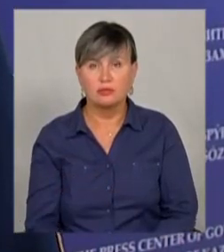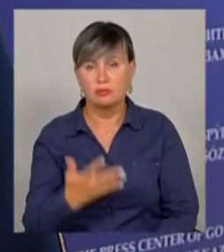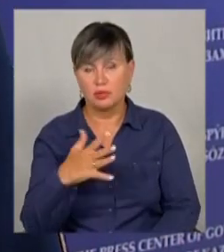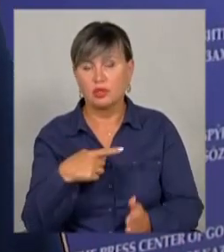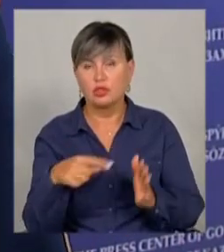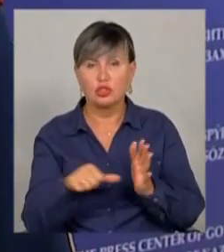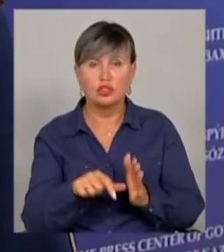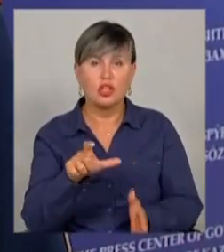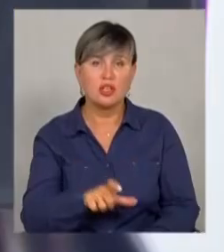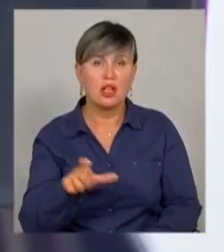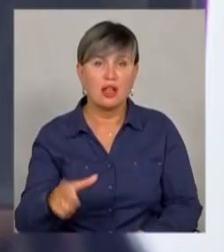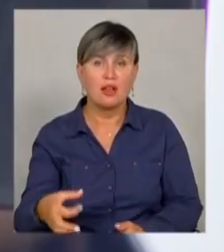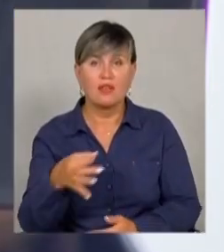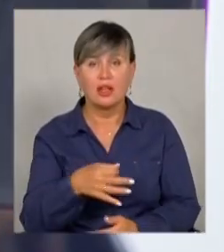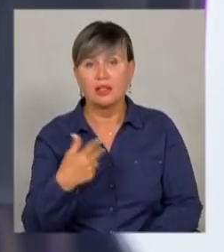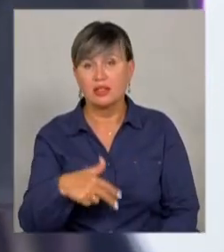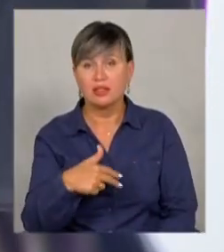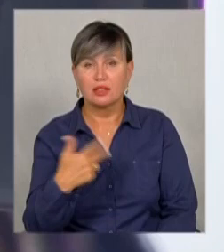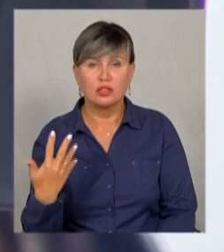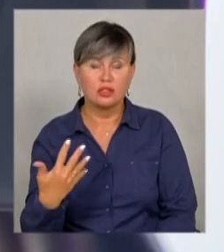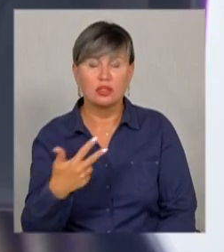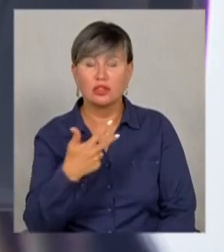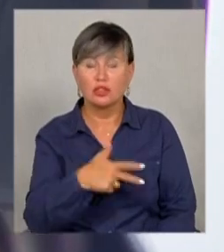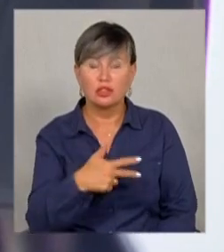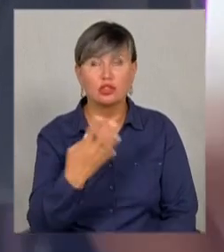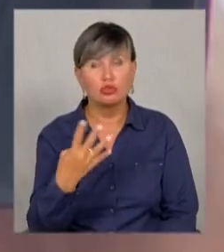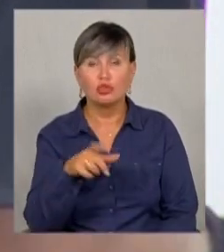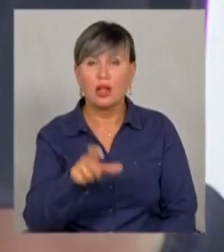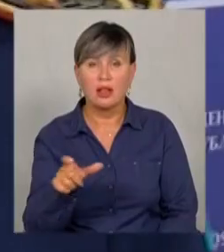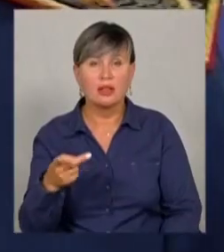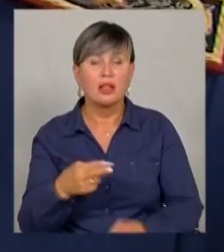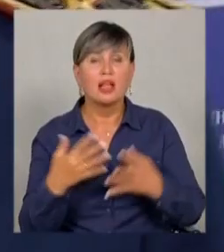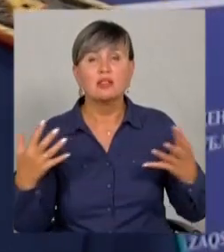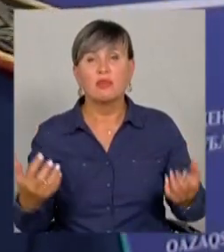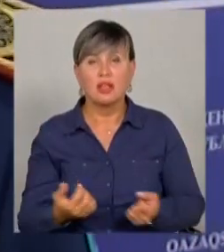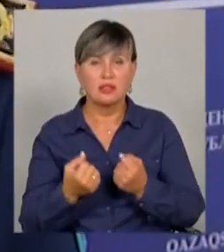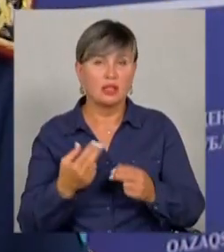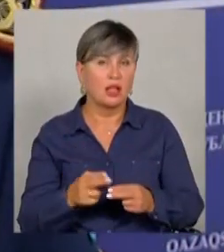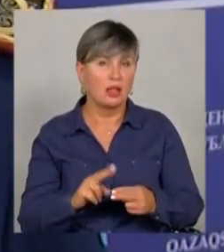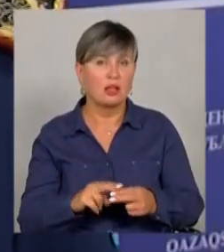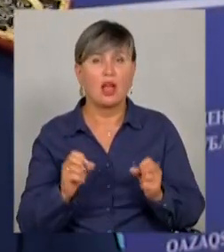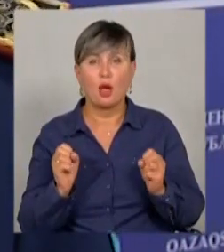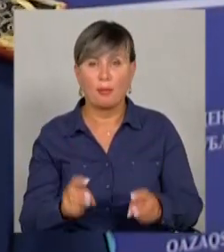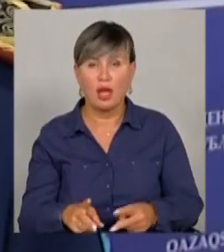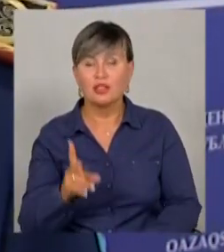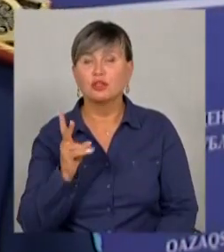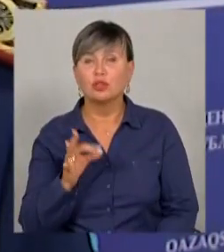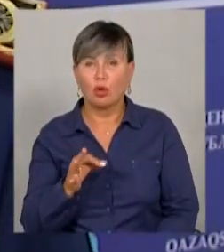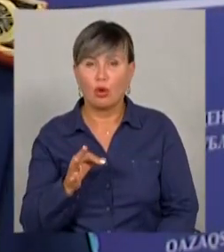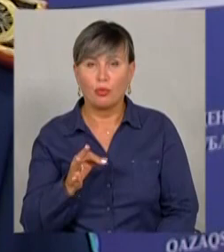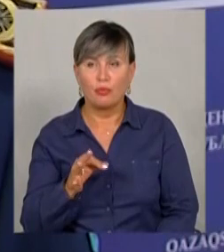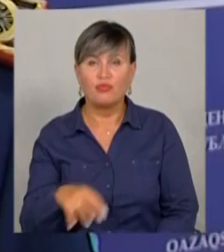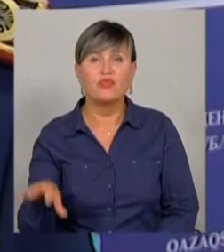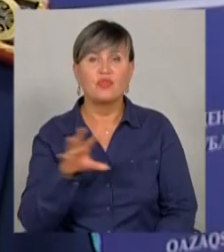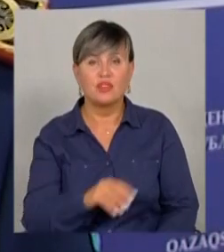5-6 человек в районе 30-33 человек. Для спасателей это небезопасно. Но